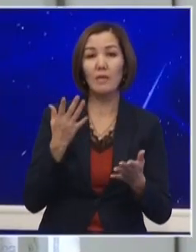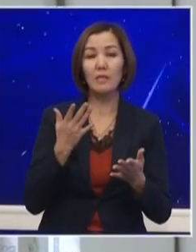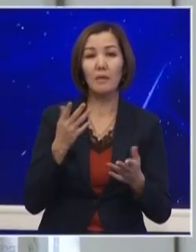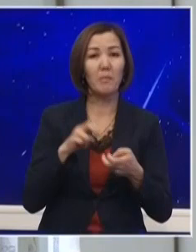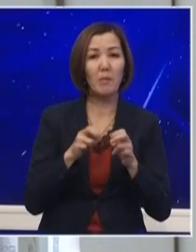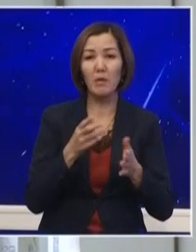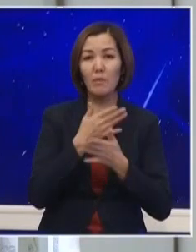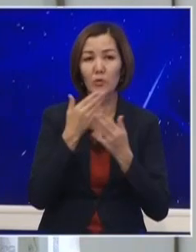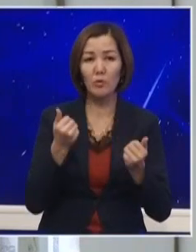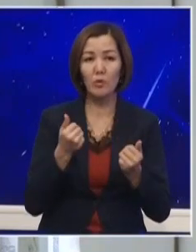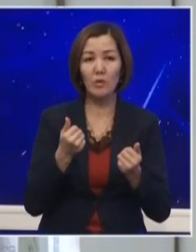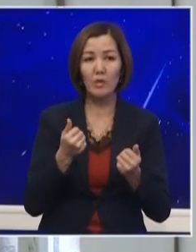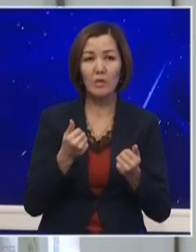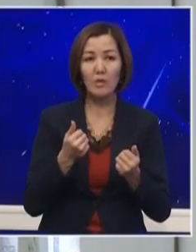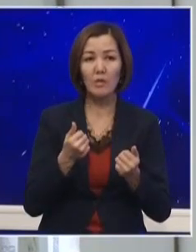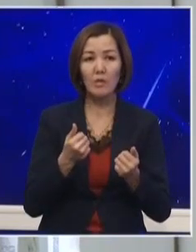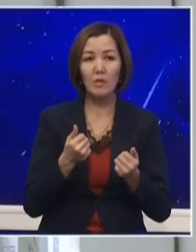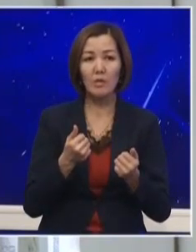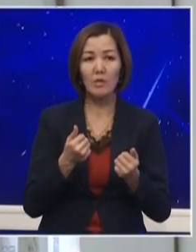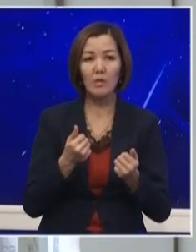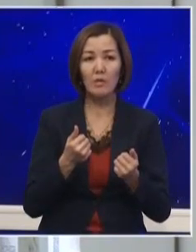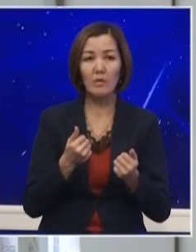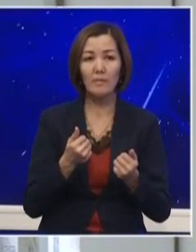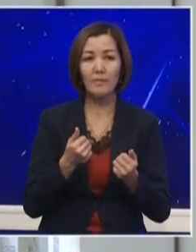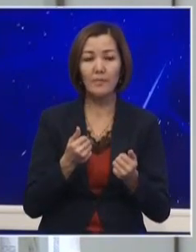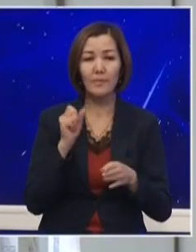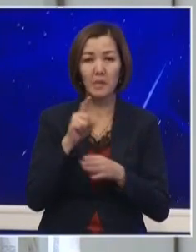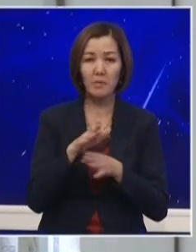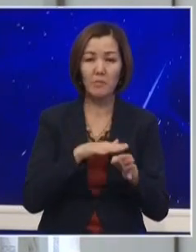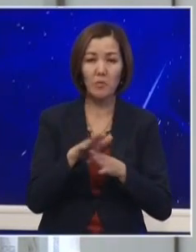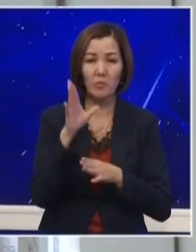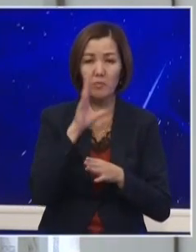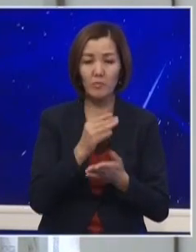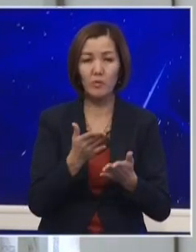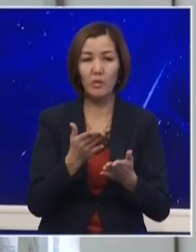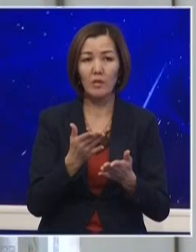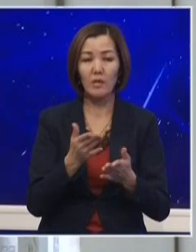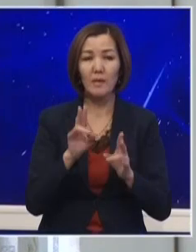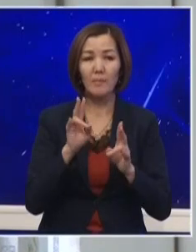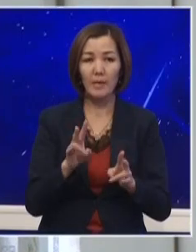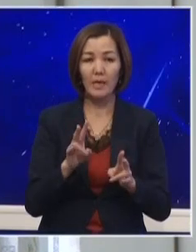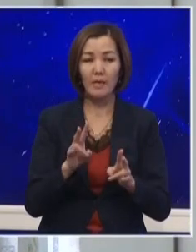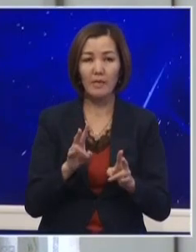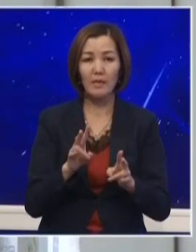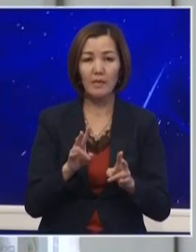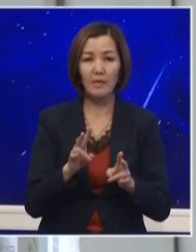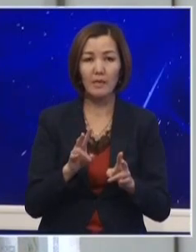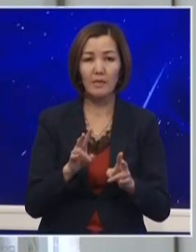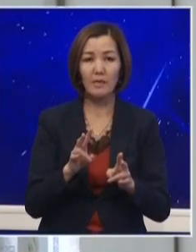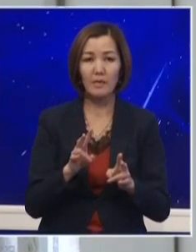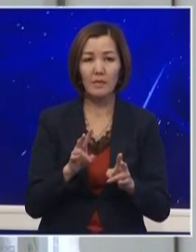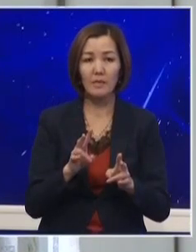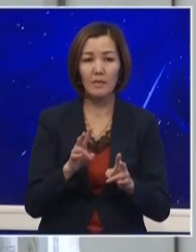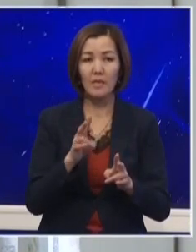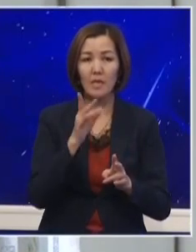ол жалпы былай, актерді хабар бар адам алып шығады негізі. Бірақ мынау оның жасының